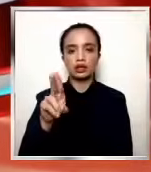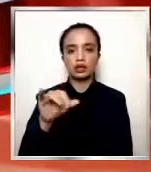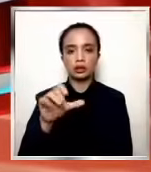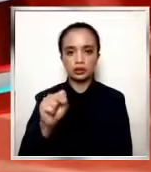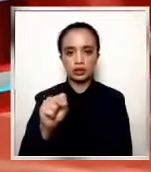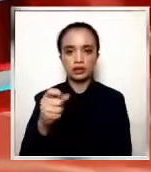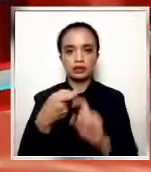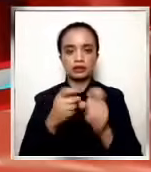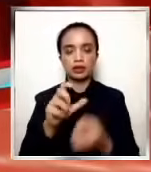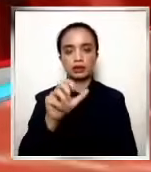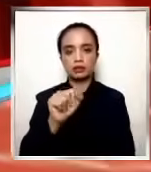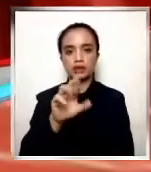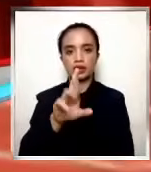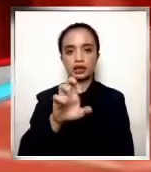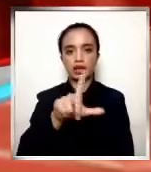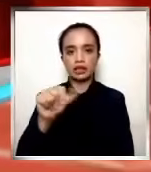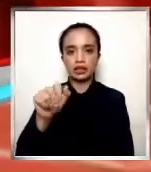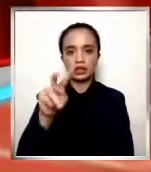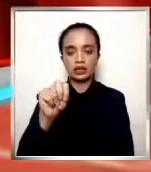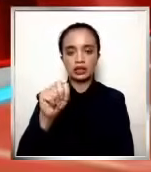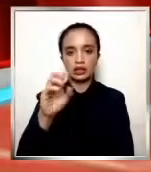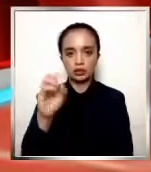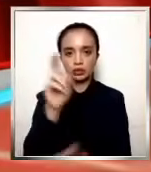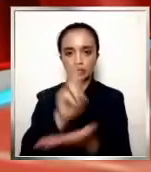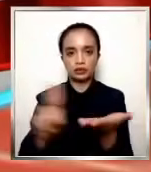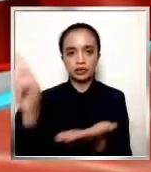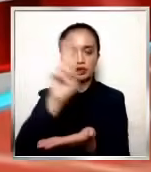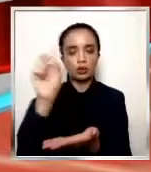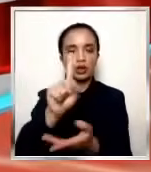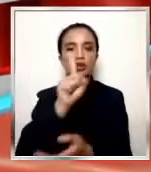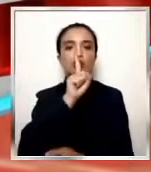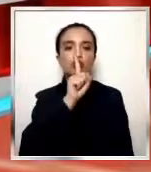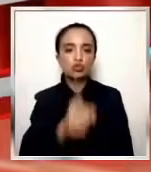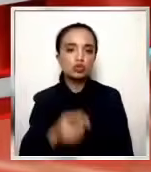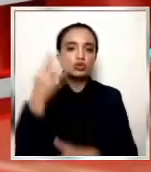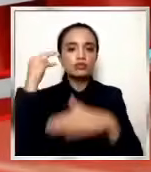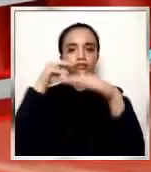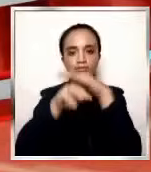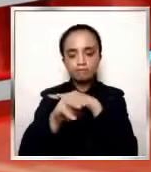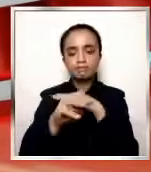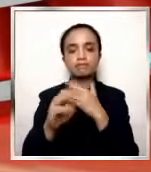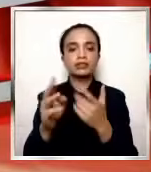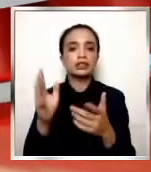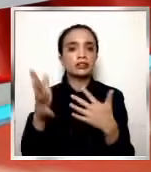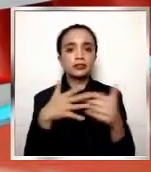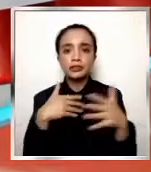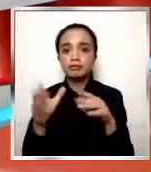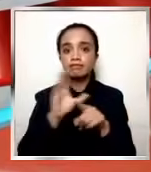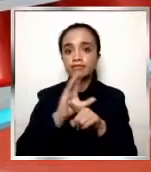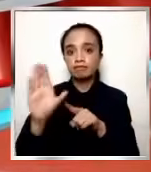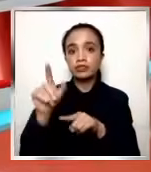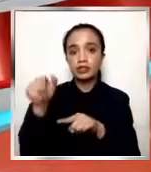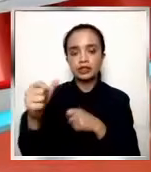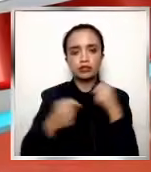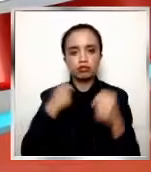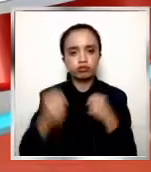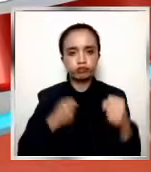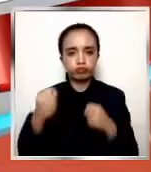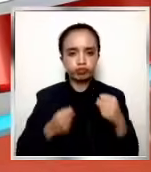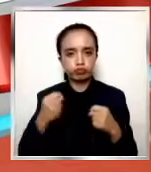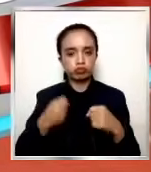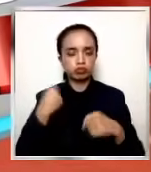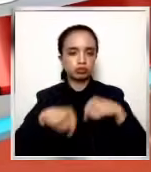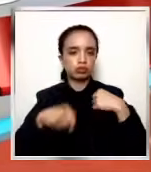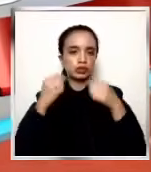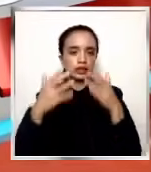tunay niyang misyon sa larangan ng palakasan. At sa likod ng kanyang karera bilang track and field athlete,